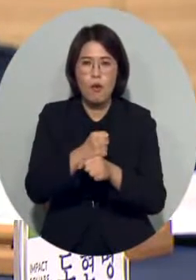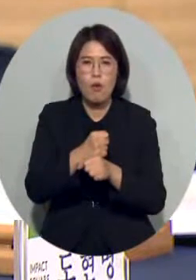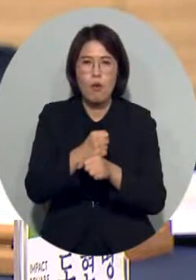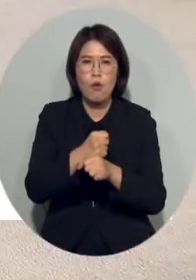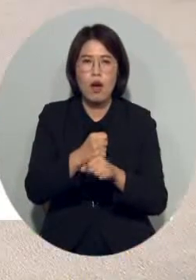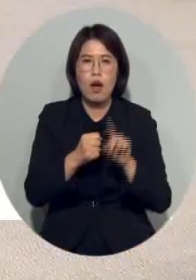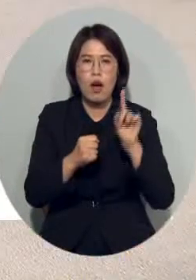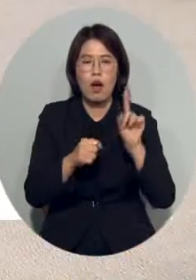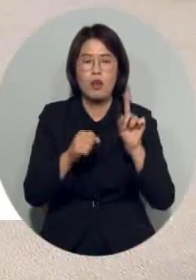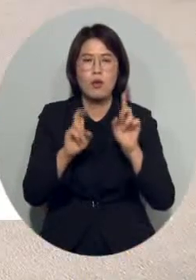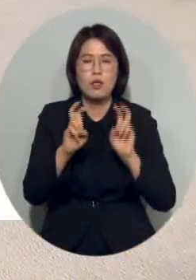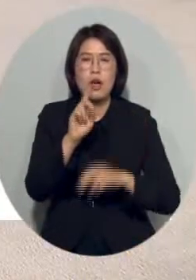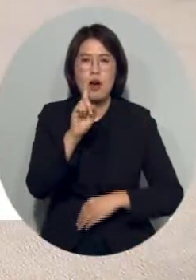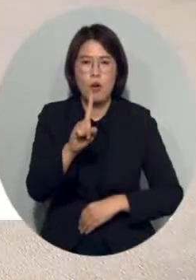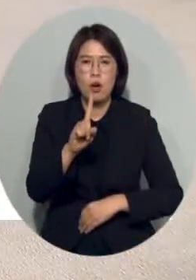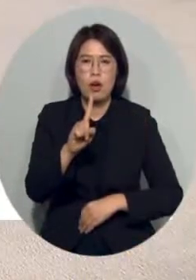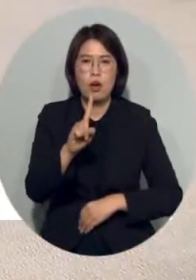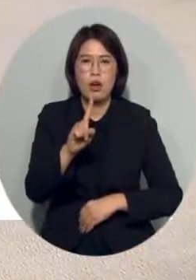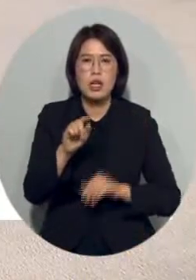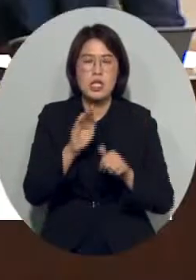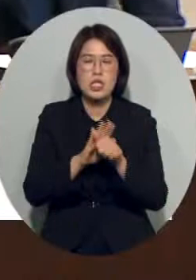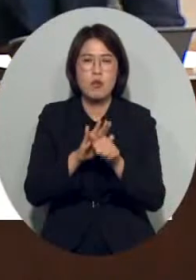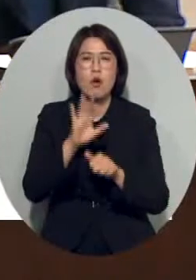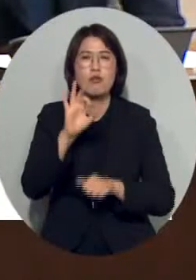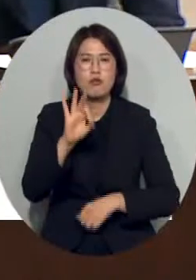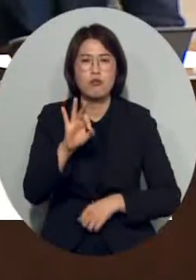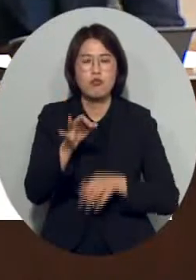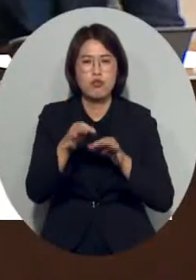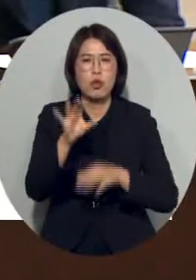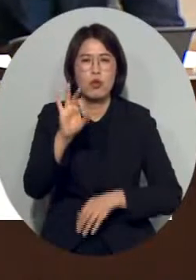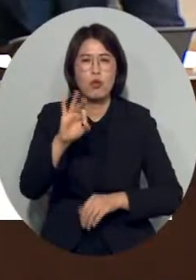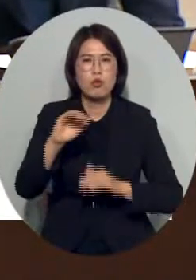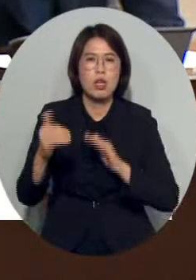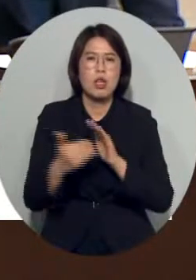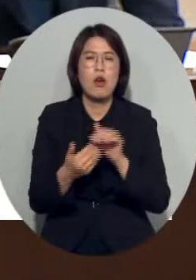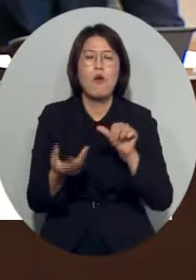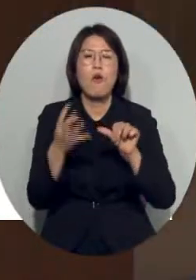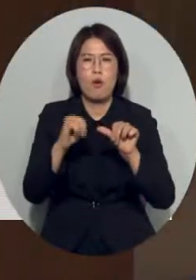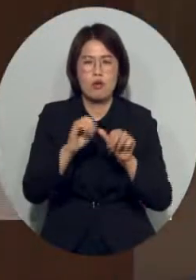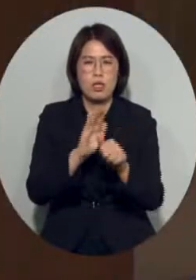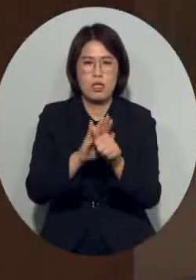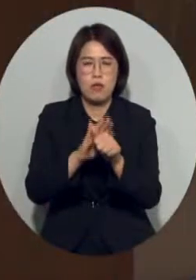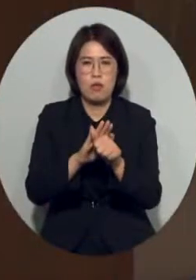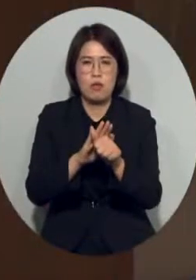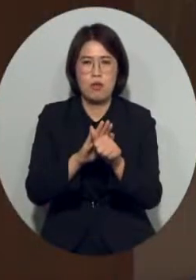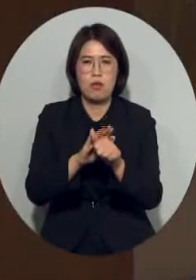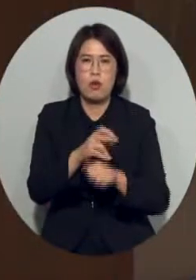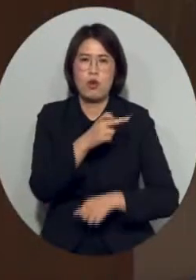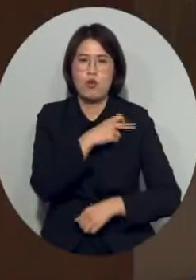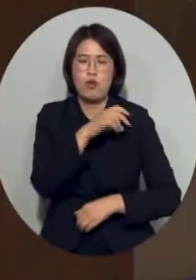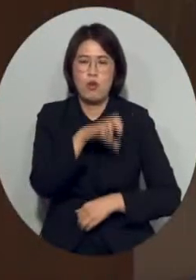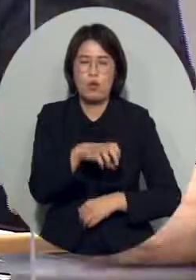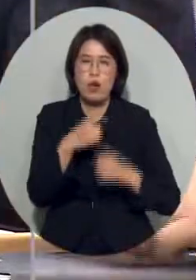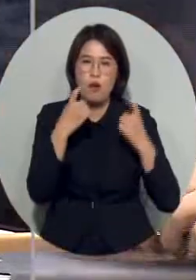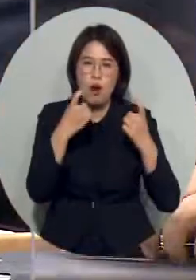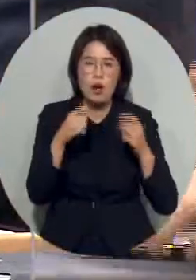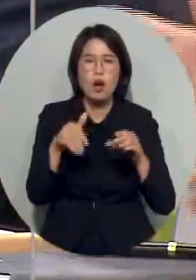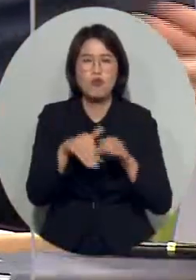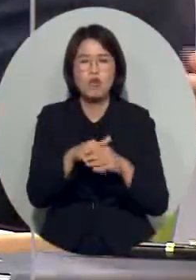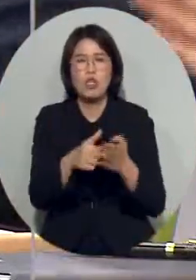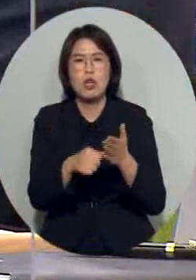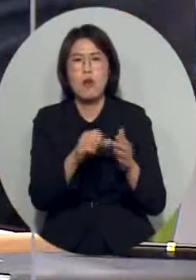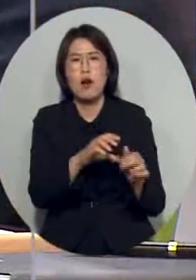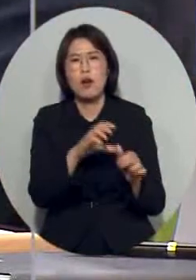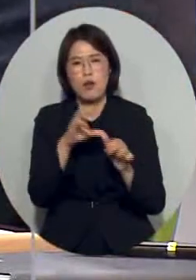한 곳당 정착 지원금과 창업 투자금을 최대 5억 원까지 지원합니다. 다만 영주에 있는 관광이나 문화